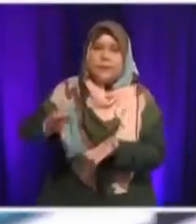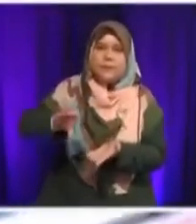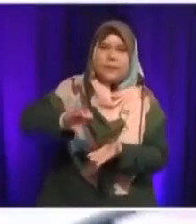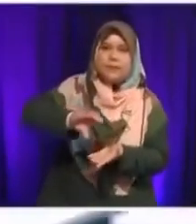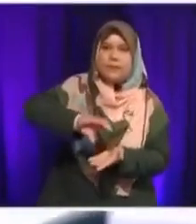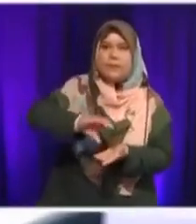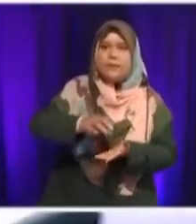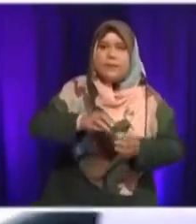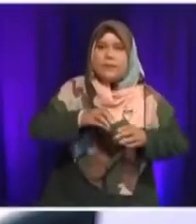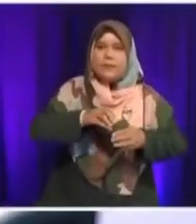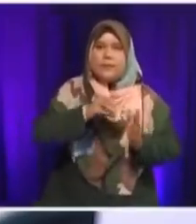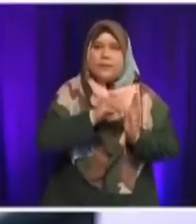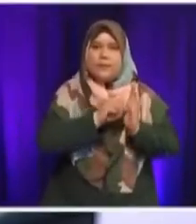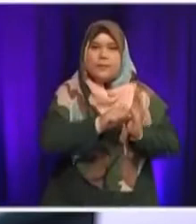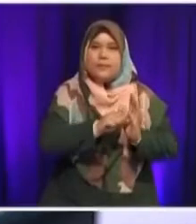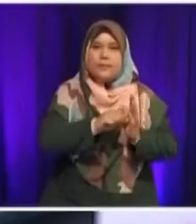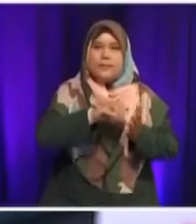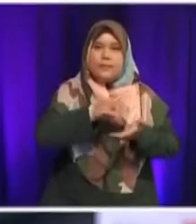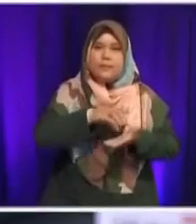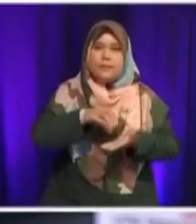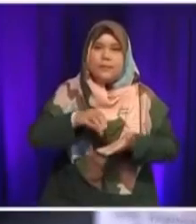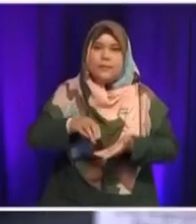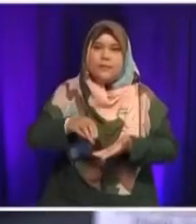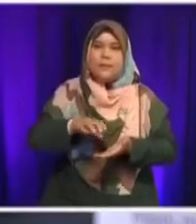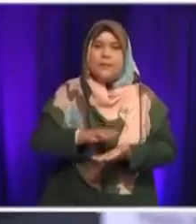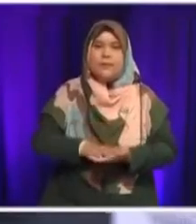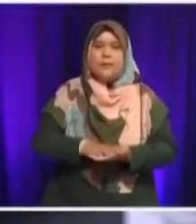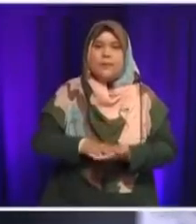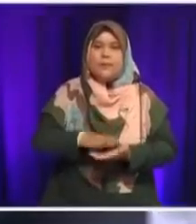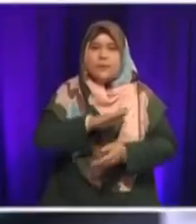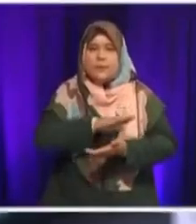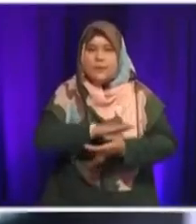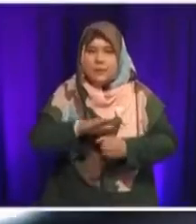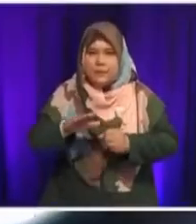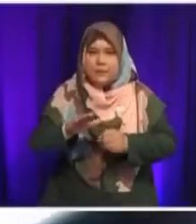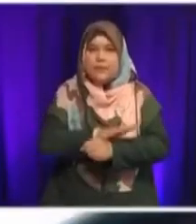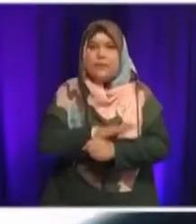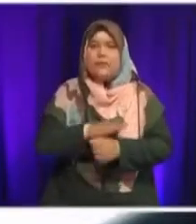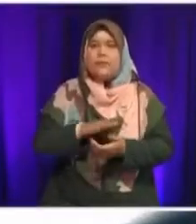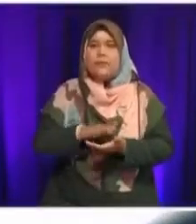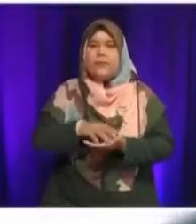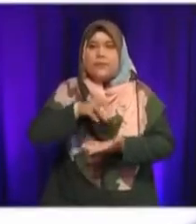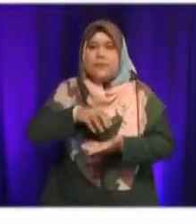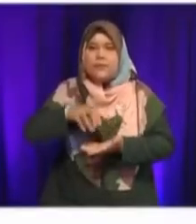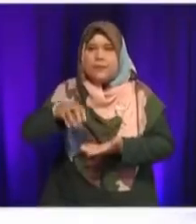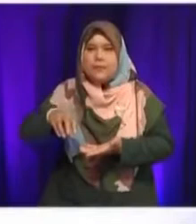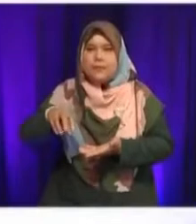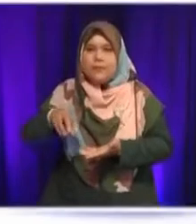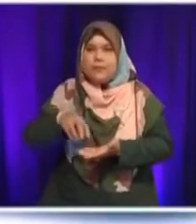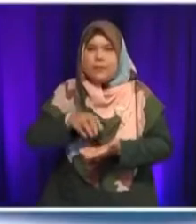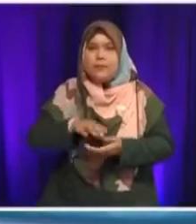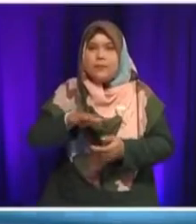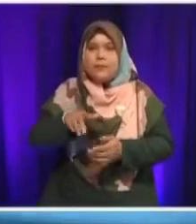dalam acuan Oke Penuh kan Mbak acuan tersebut Ivan baik penuhkan dulu dengan